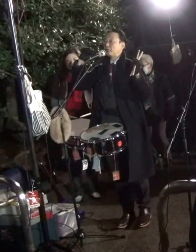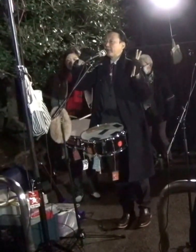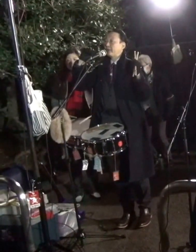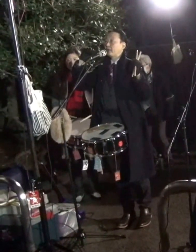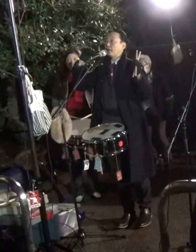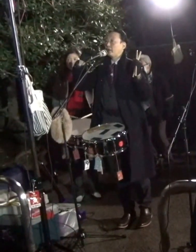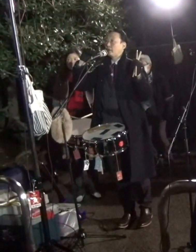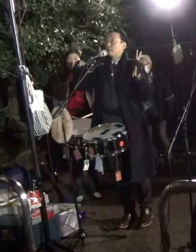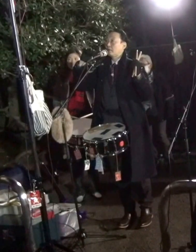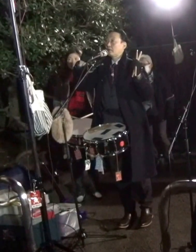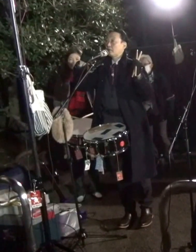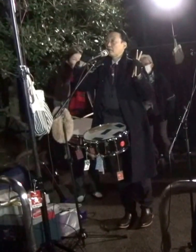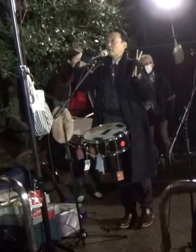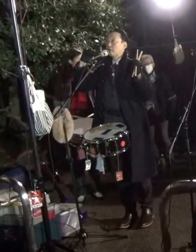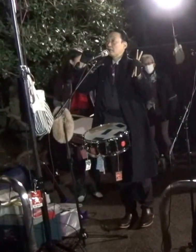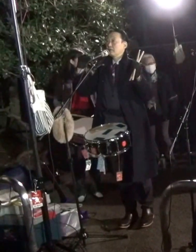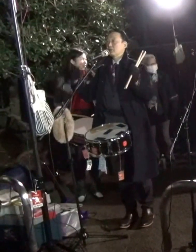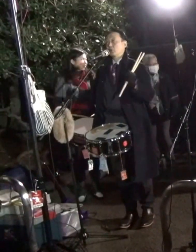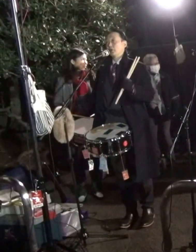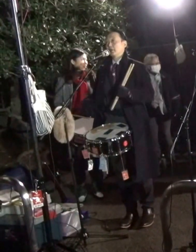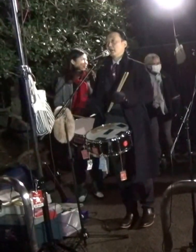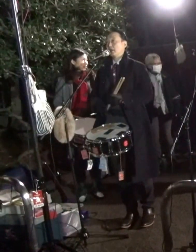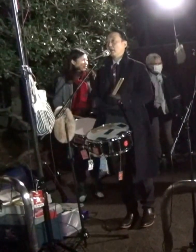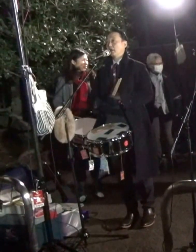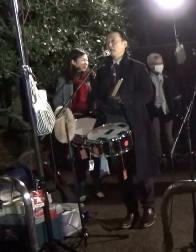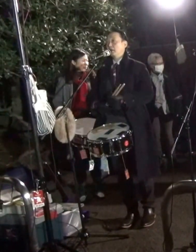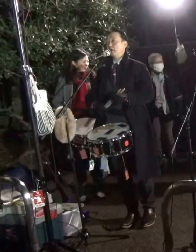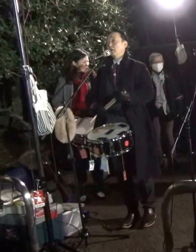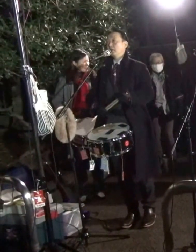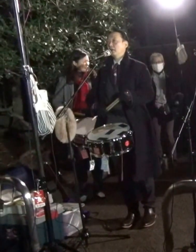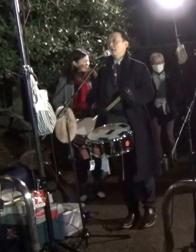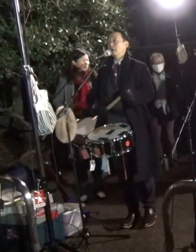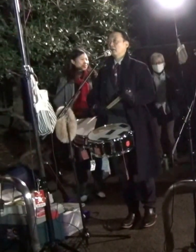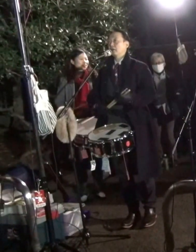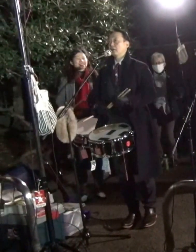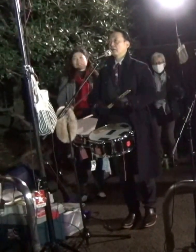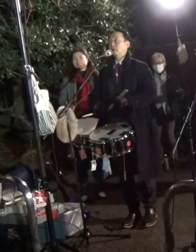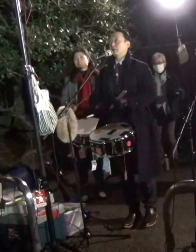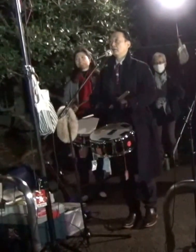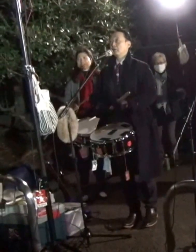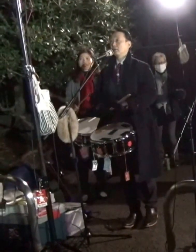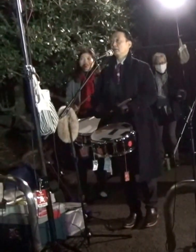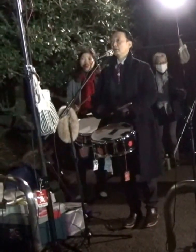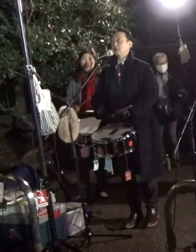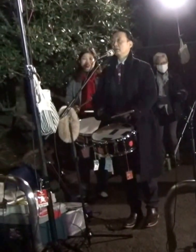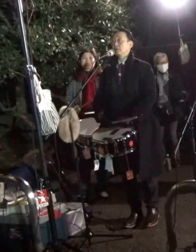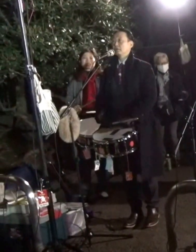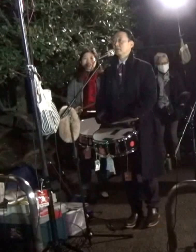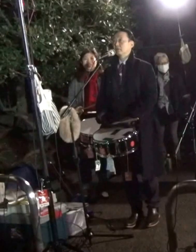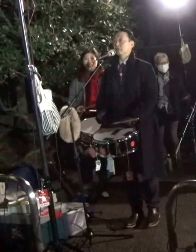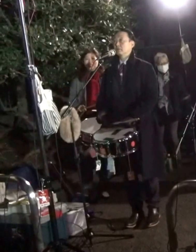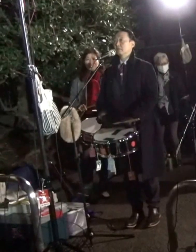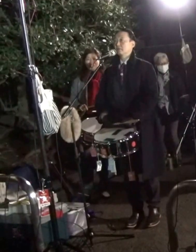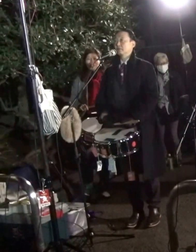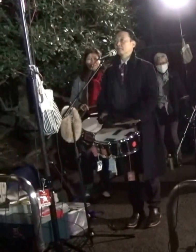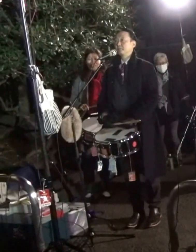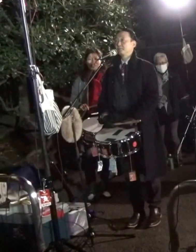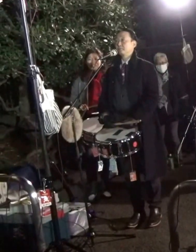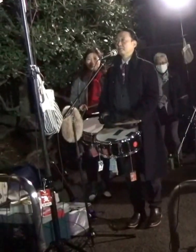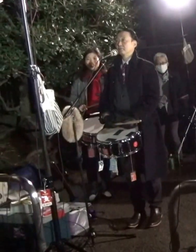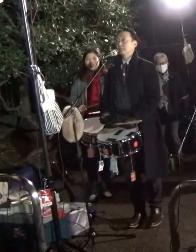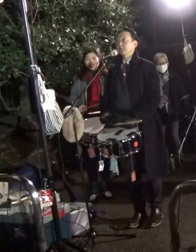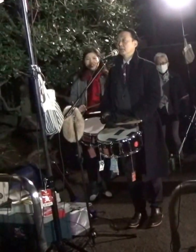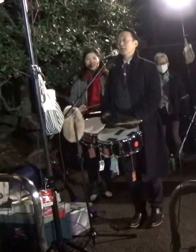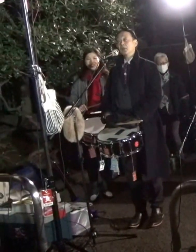ださるっていうね、はい、 それでもホラガイを持ってくるってとこがすごいですよね。私だったらもうカスタネットにしとこうって思うもんね。痛いの